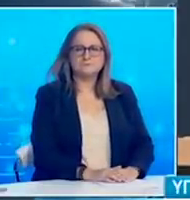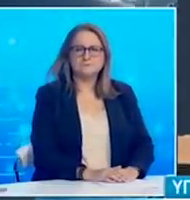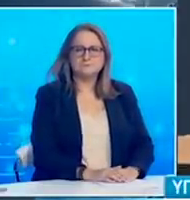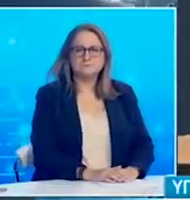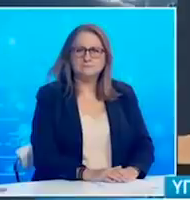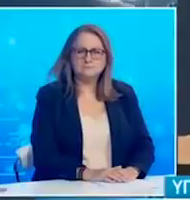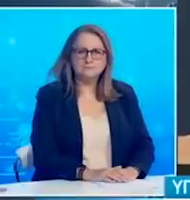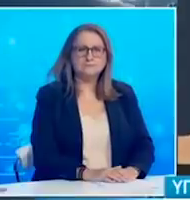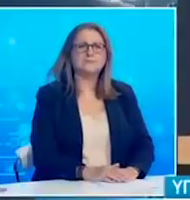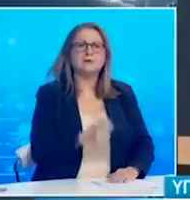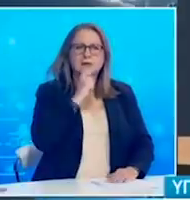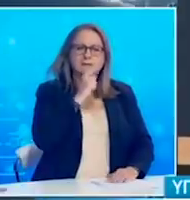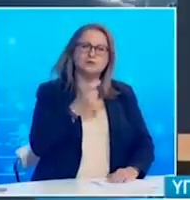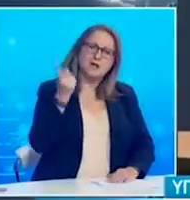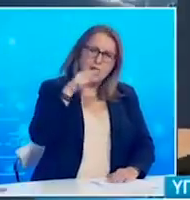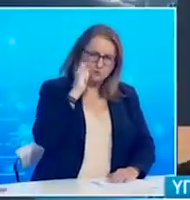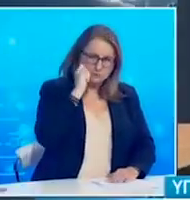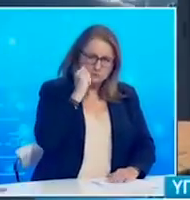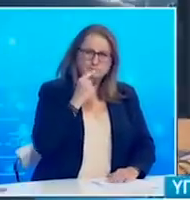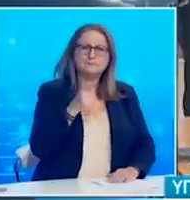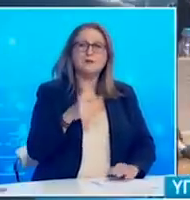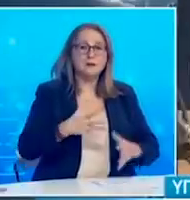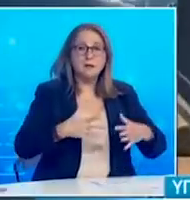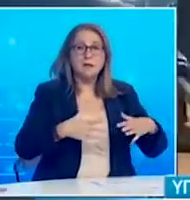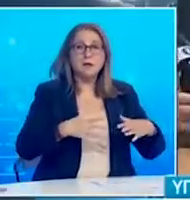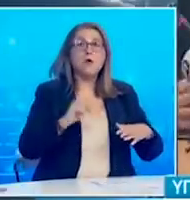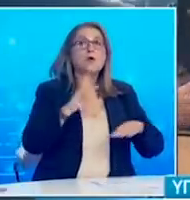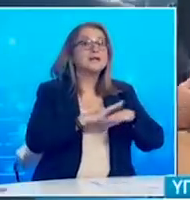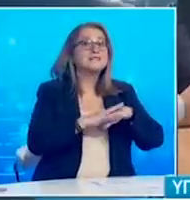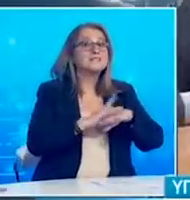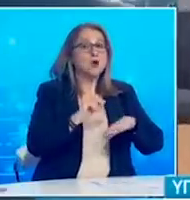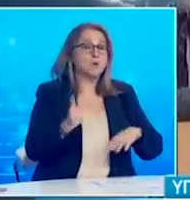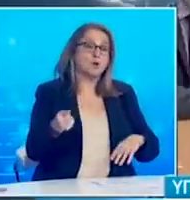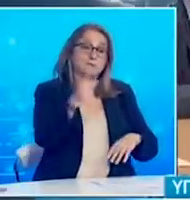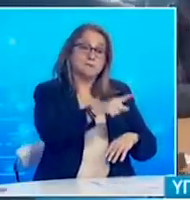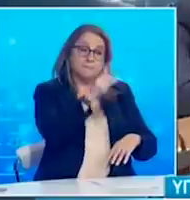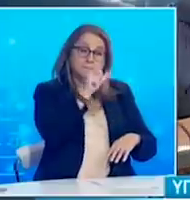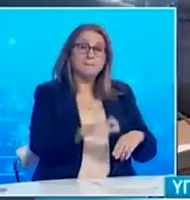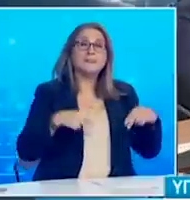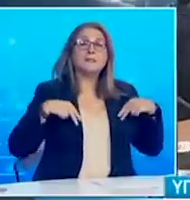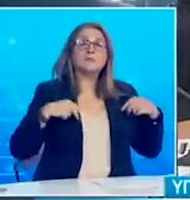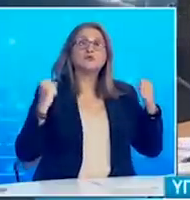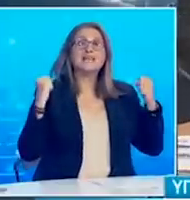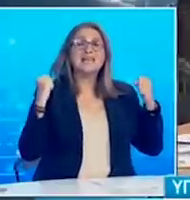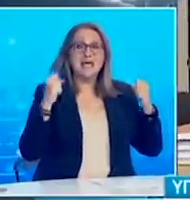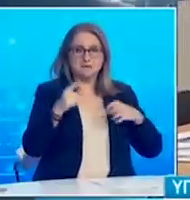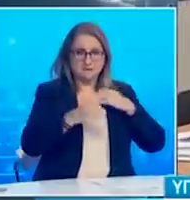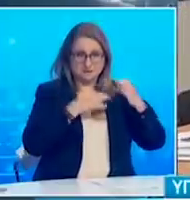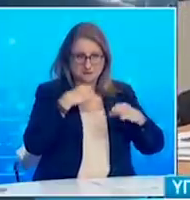Από την αρχή της πανδημίας ενισχύσαμε το σύστημα υγείας με σκοπό να ανταποκριθούμε στις